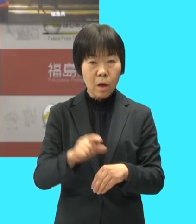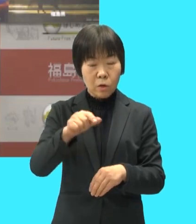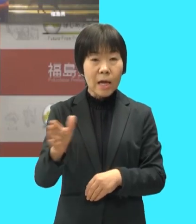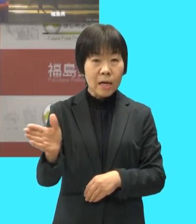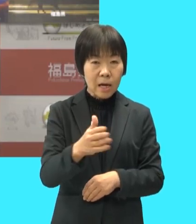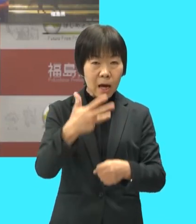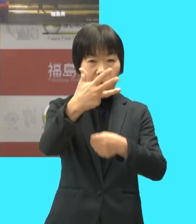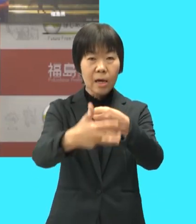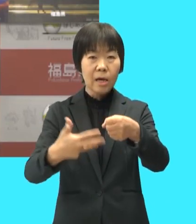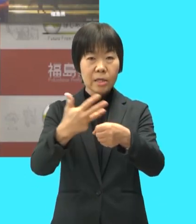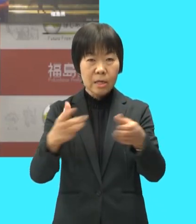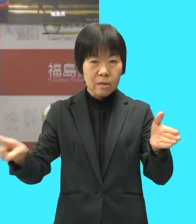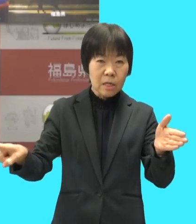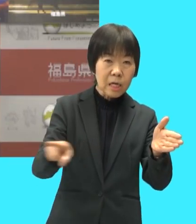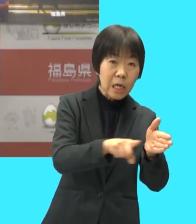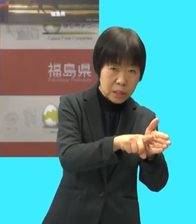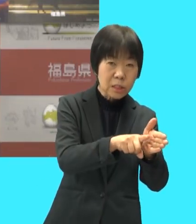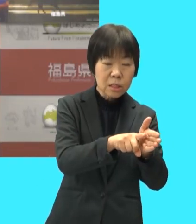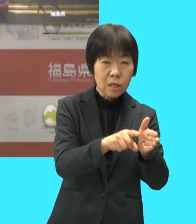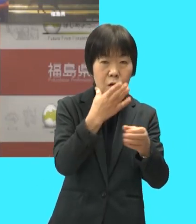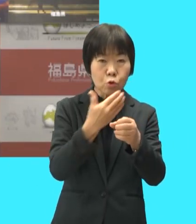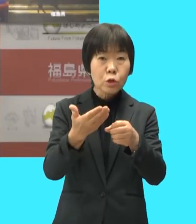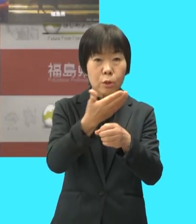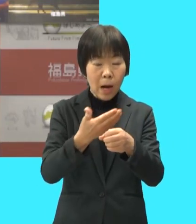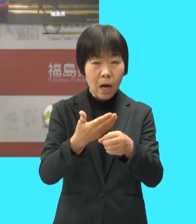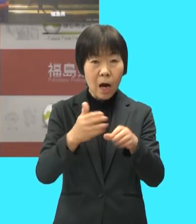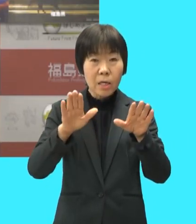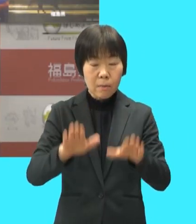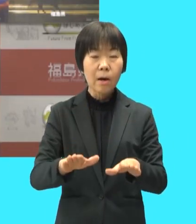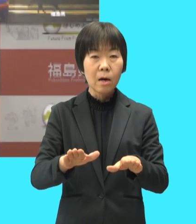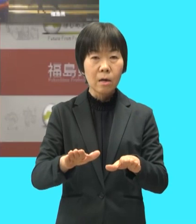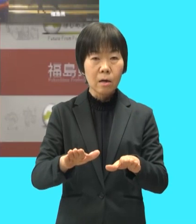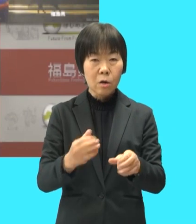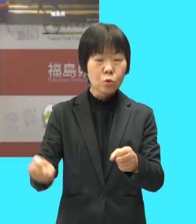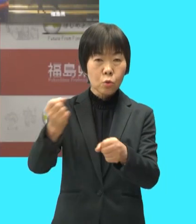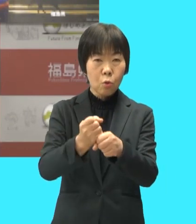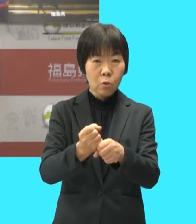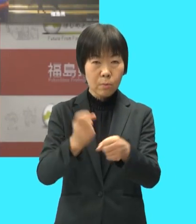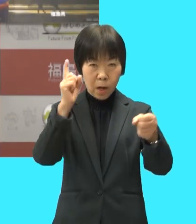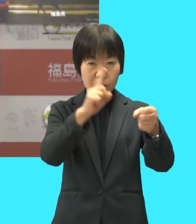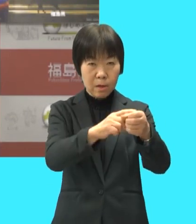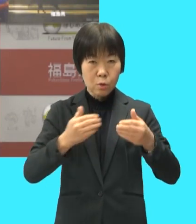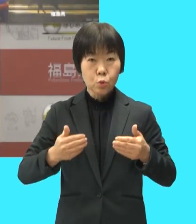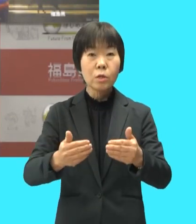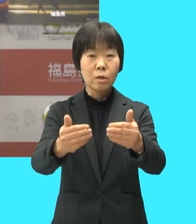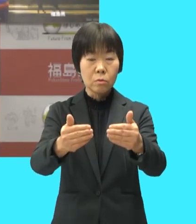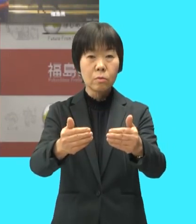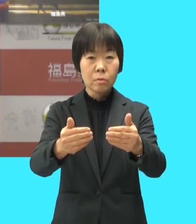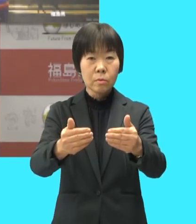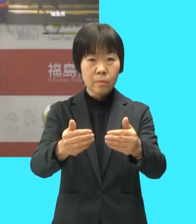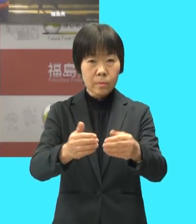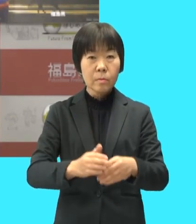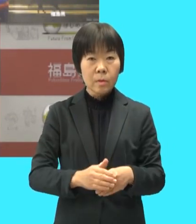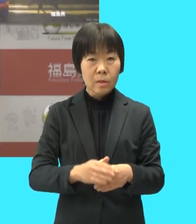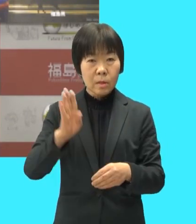約8年近くが経ち福島が今こうやって復興に向かって前に進んでいる、あるい